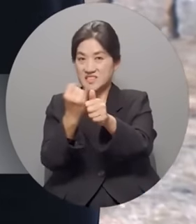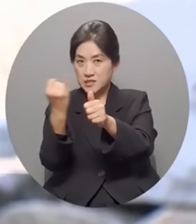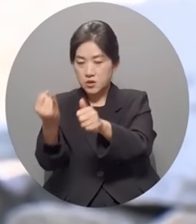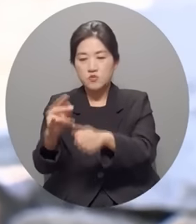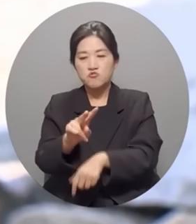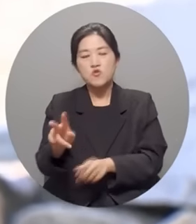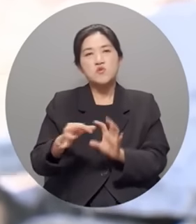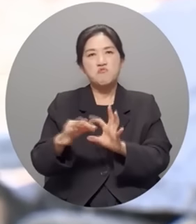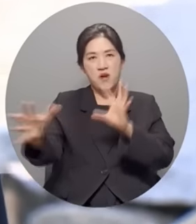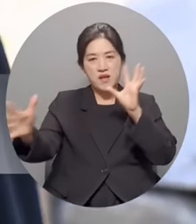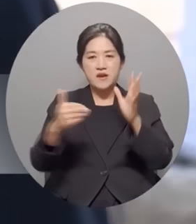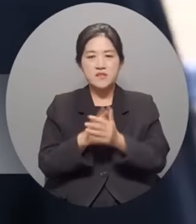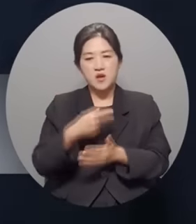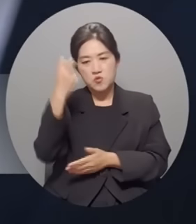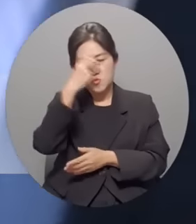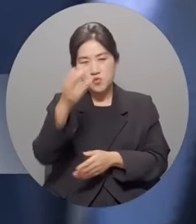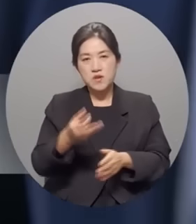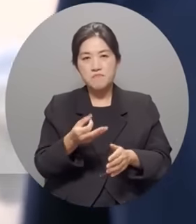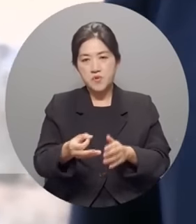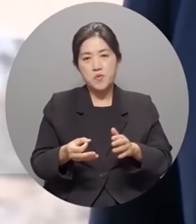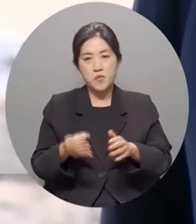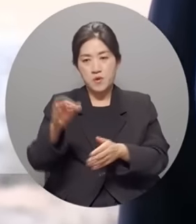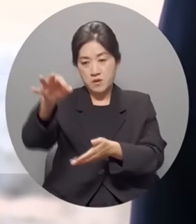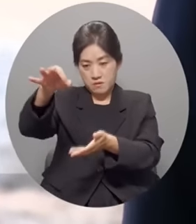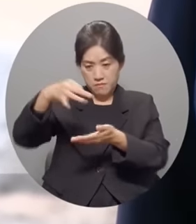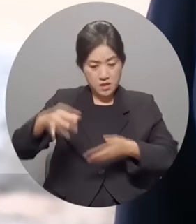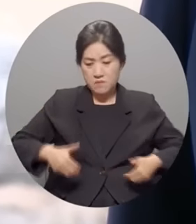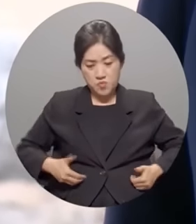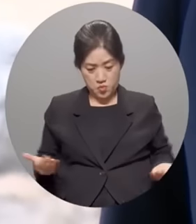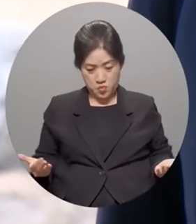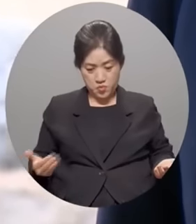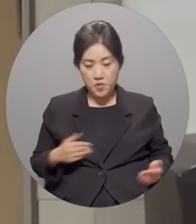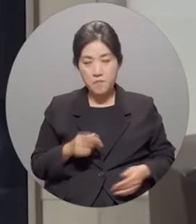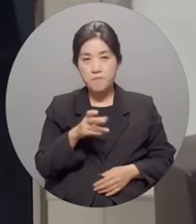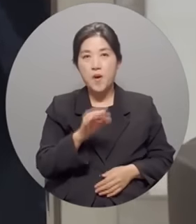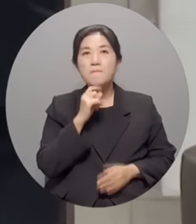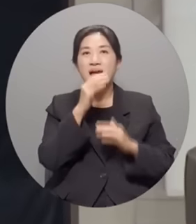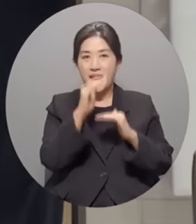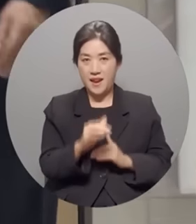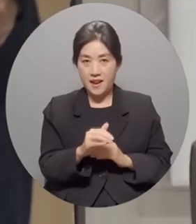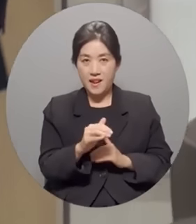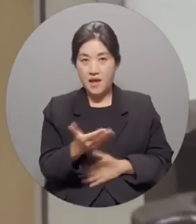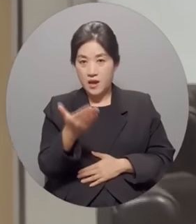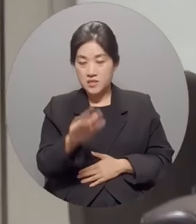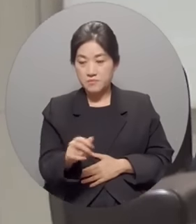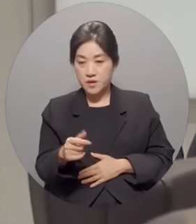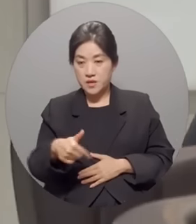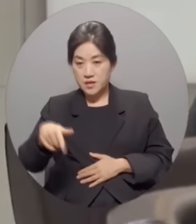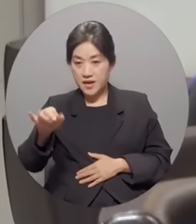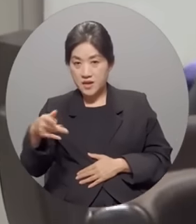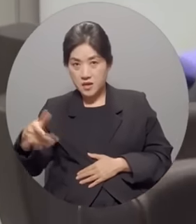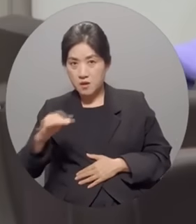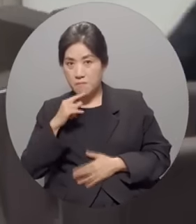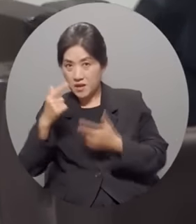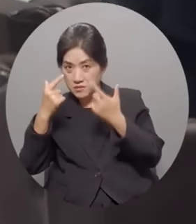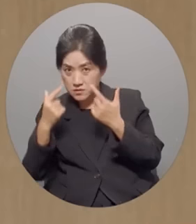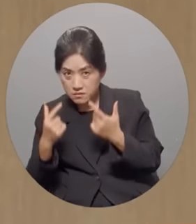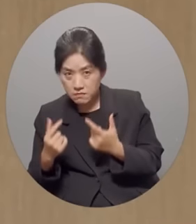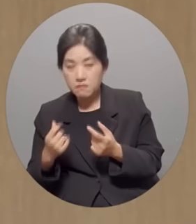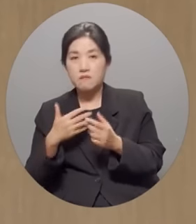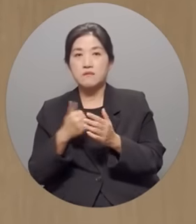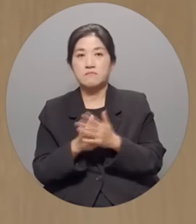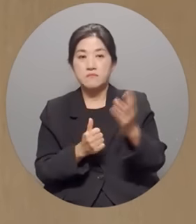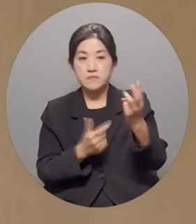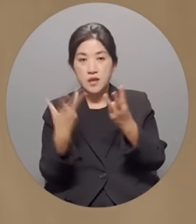관련이 없으니 조사 비용을 받아낼 이유가 없다는 겁니다 하지만 강시 주장대로 3억 7천여만 원이나